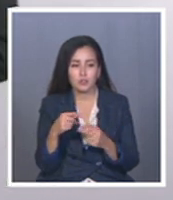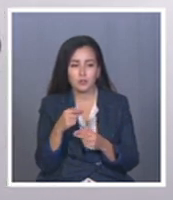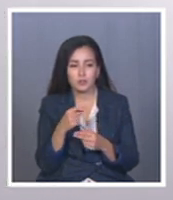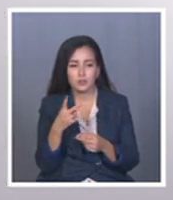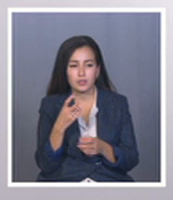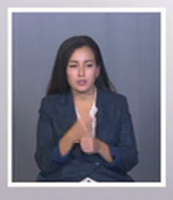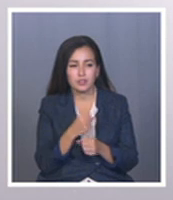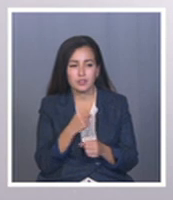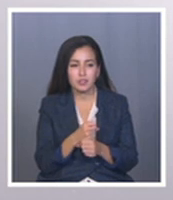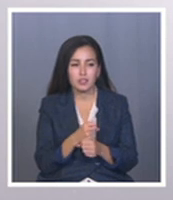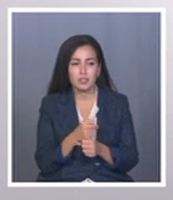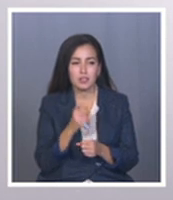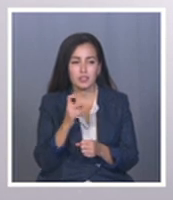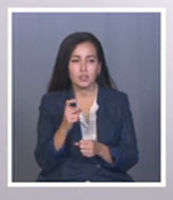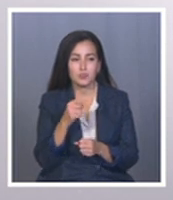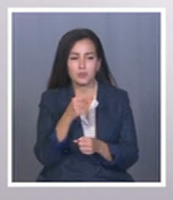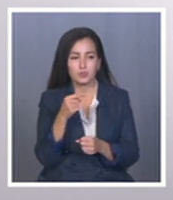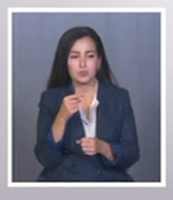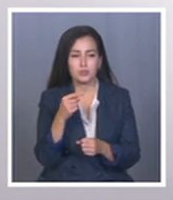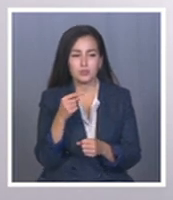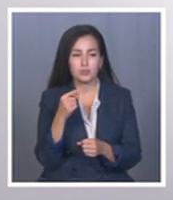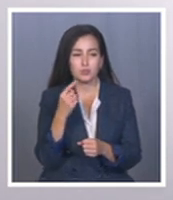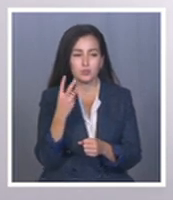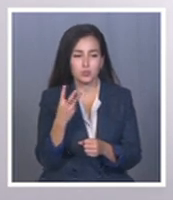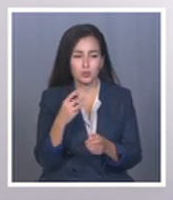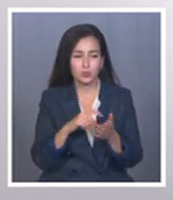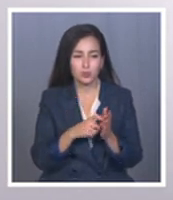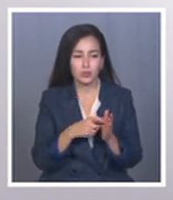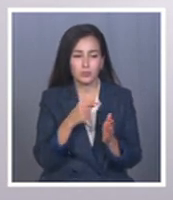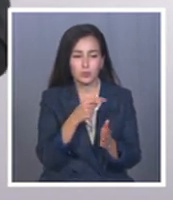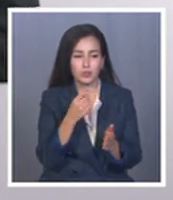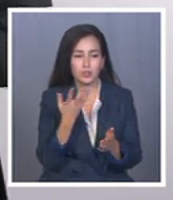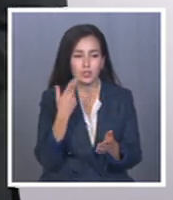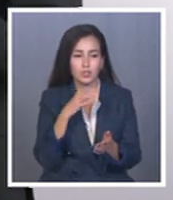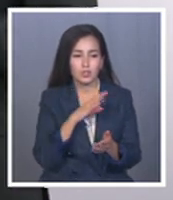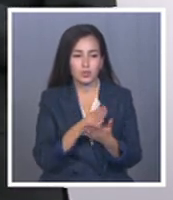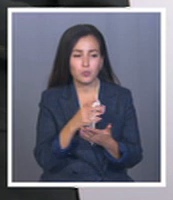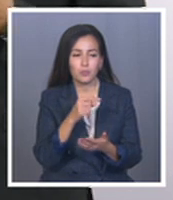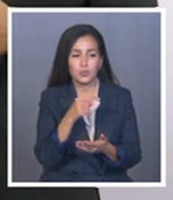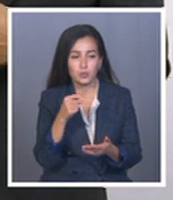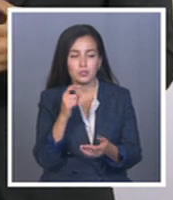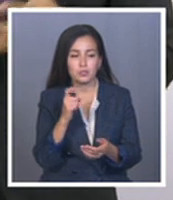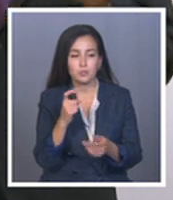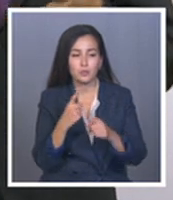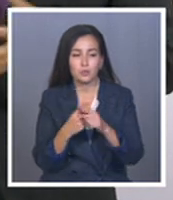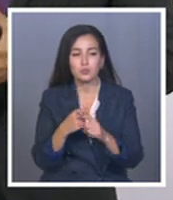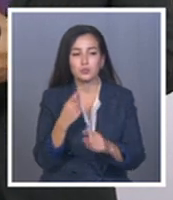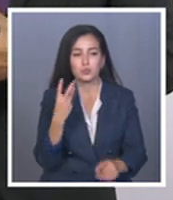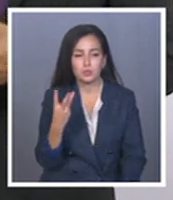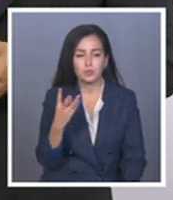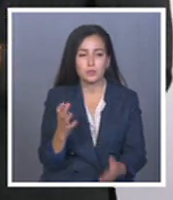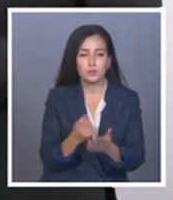Яғни, бірді x минус 3-ға көбейтсек, x минус 3 шығады, бірақ мына минусты қолданған кезде минус x плюс 3 пайда